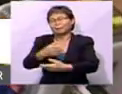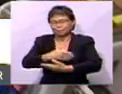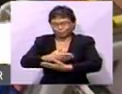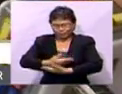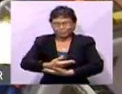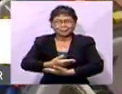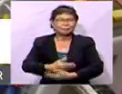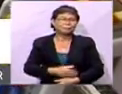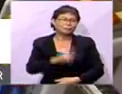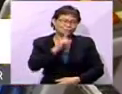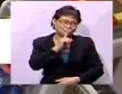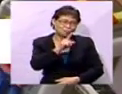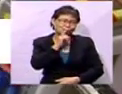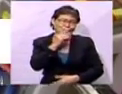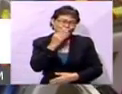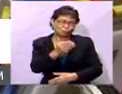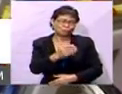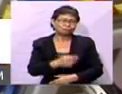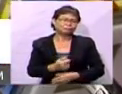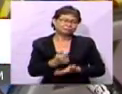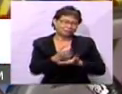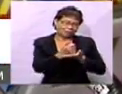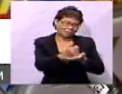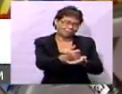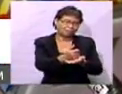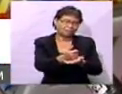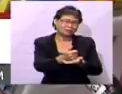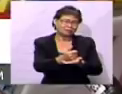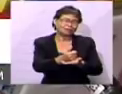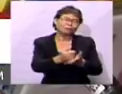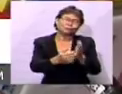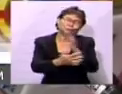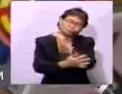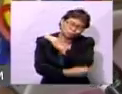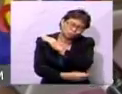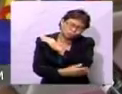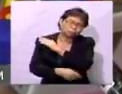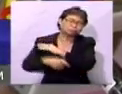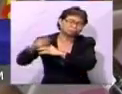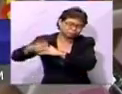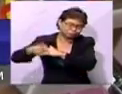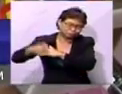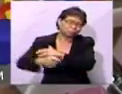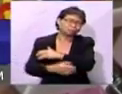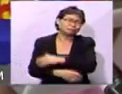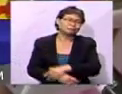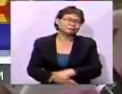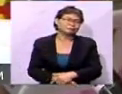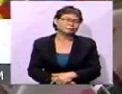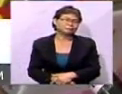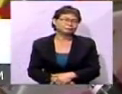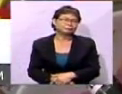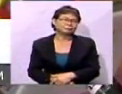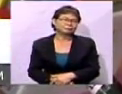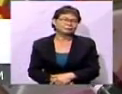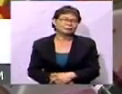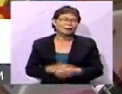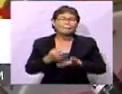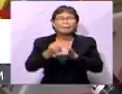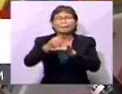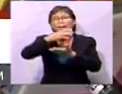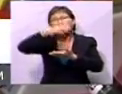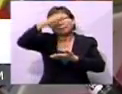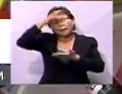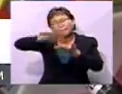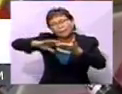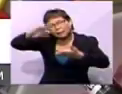Baguslah. It's really helpful for the needed. So, memang helpful lah. Adakah yang membantu untuk ibu bapa untuk belajar